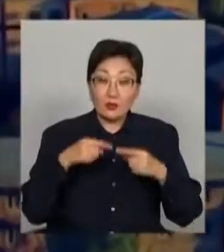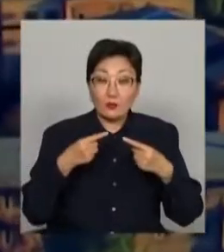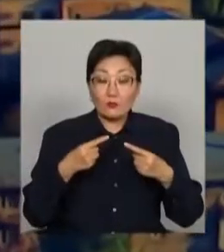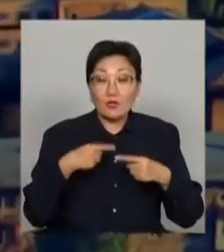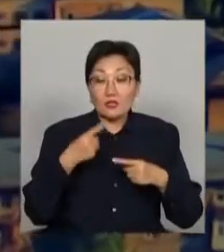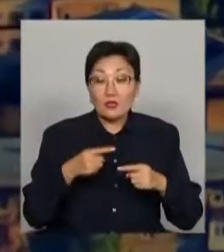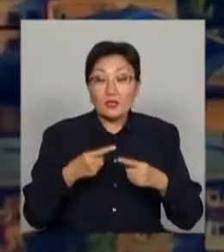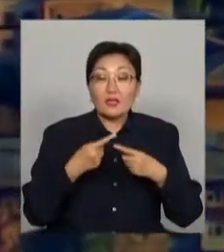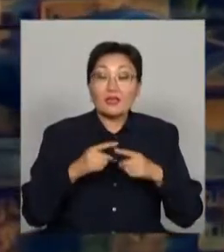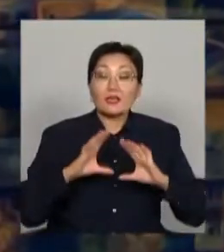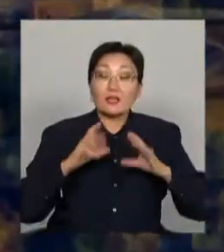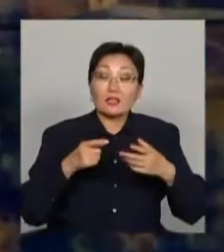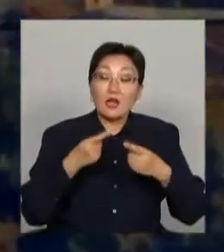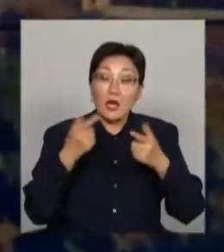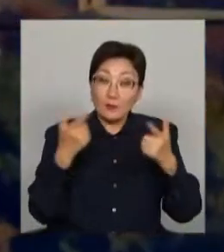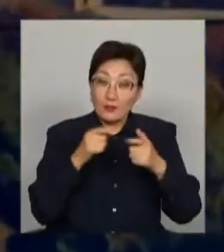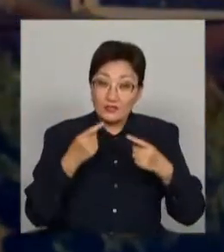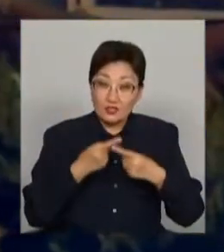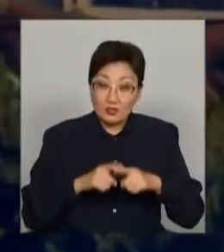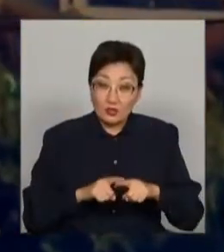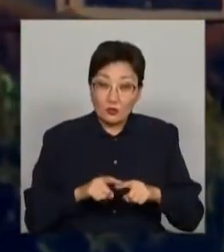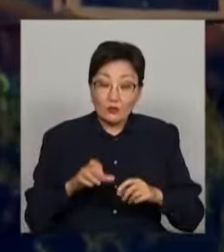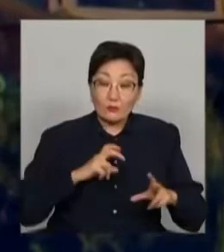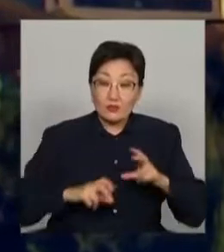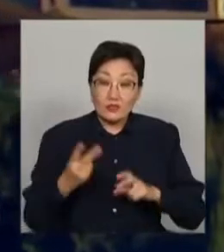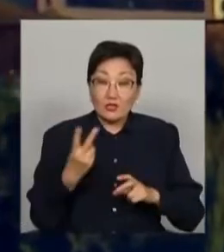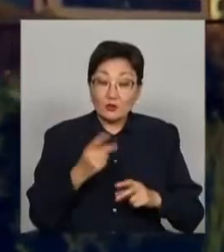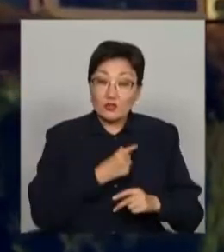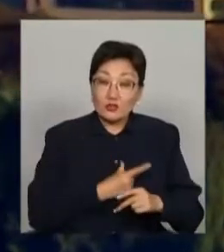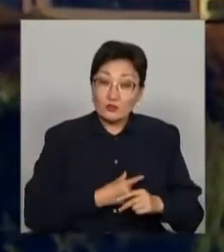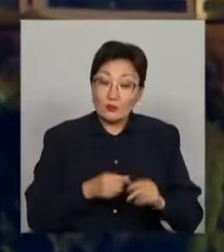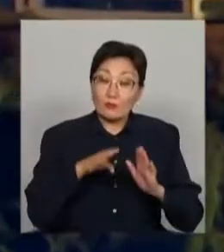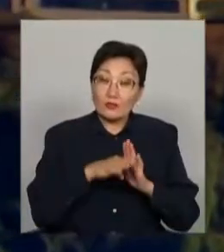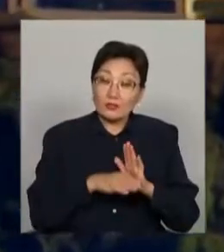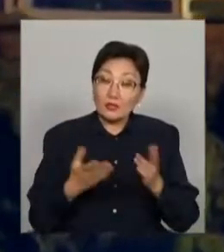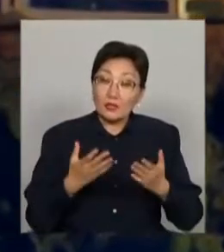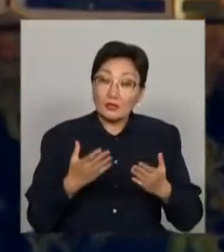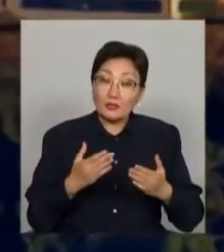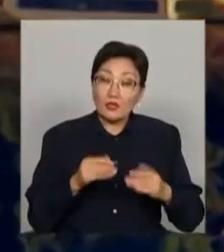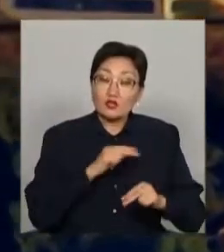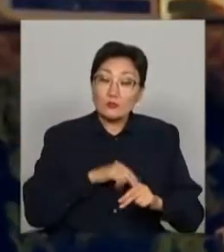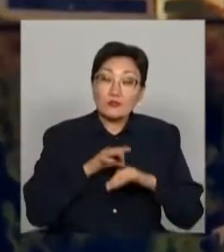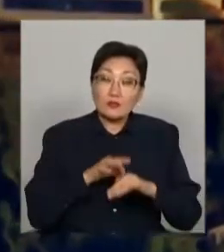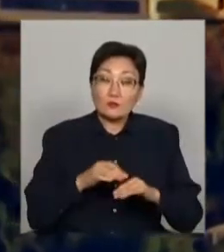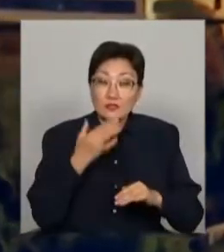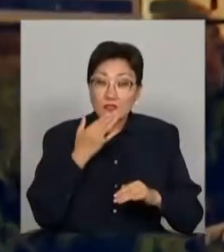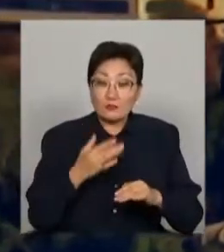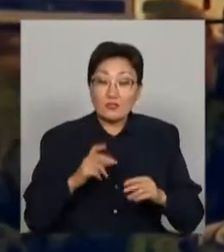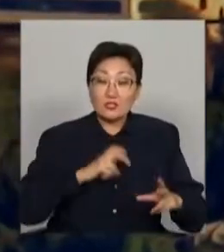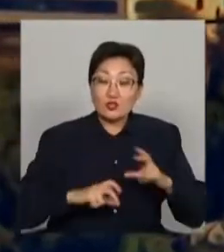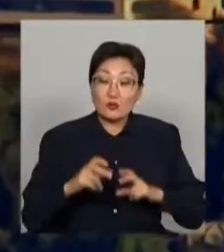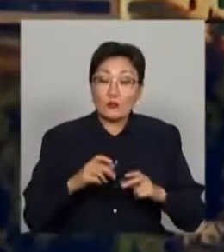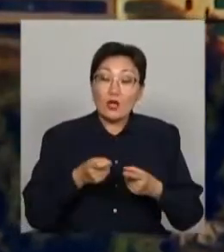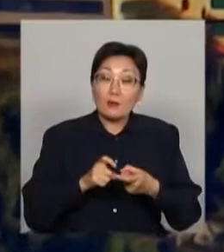халықаралық ақпараттық технология университеті деп. Бүгінде жалпы қос диплом бағдарламасы бойынша қандай қадамдар жасалып жатыр, жалпы шетелмен студенттеріңіз